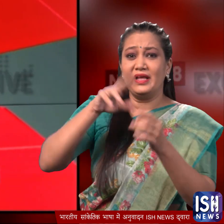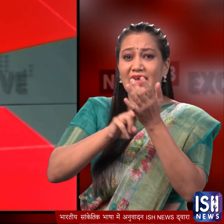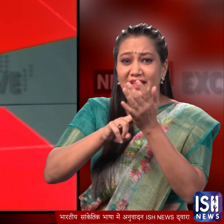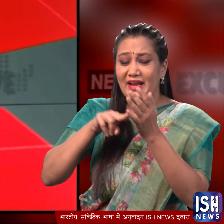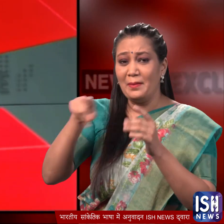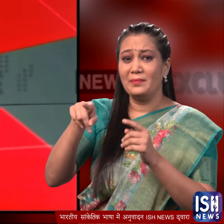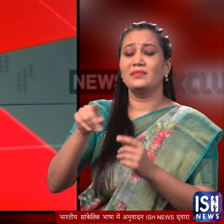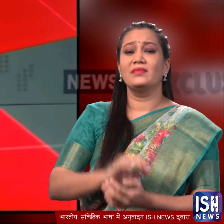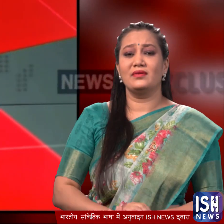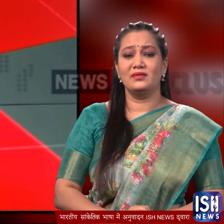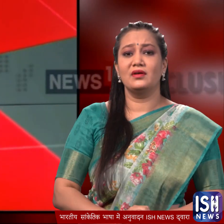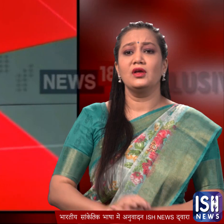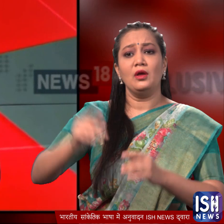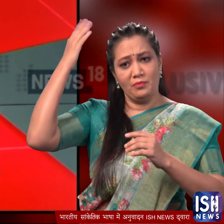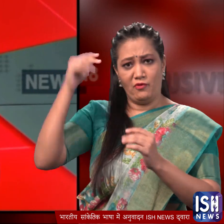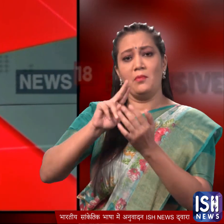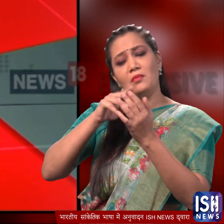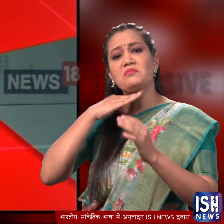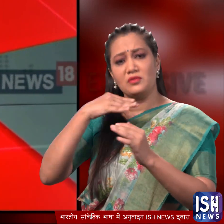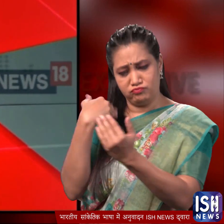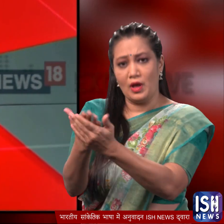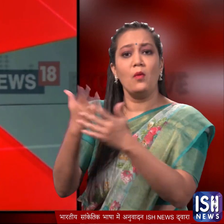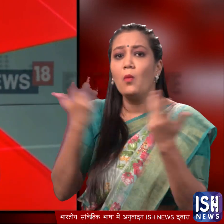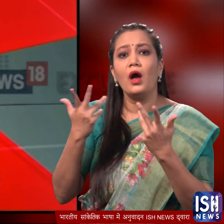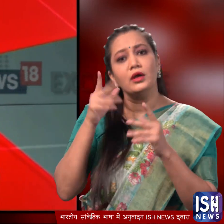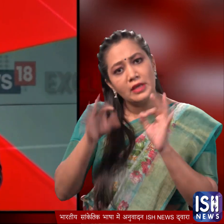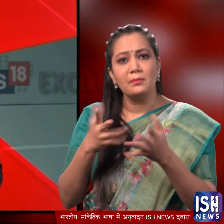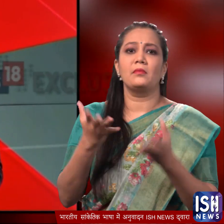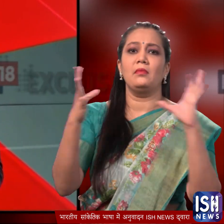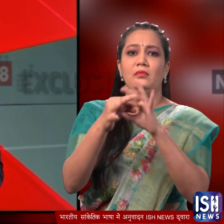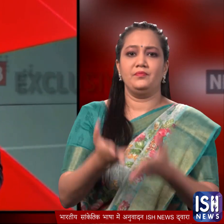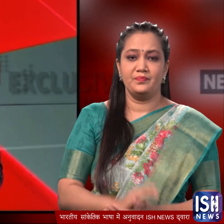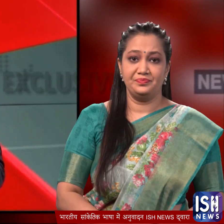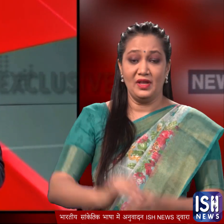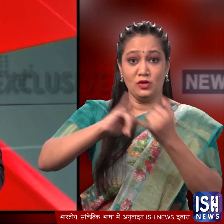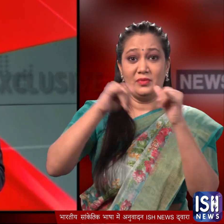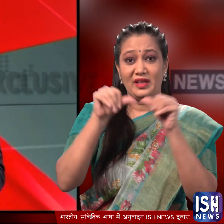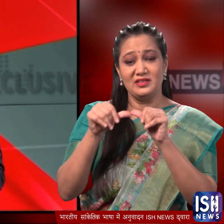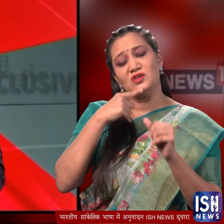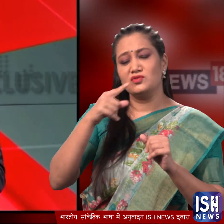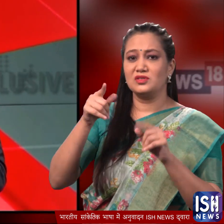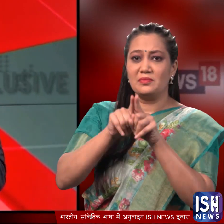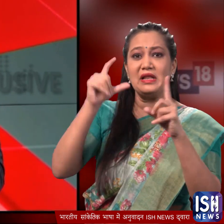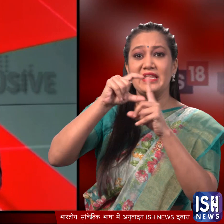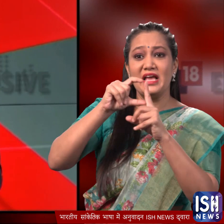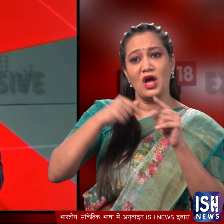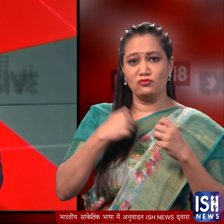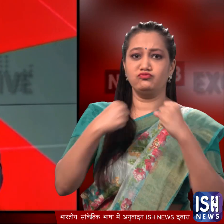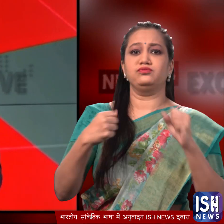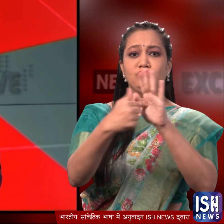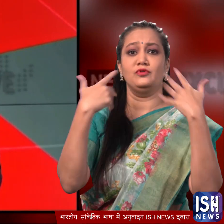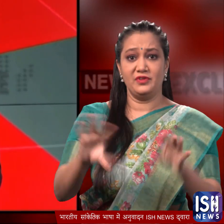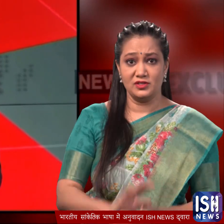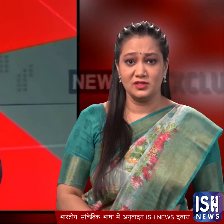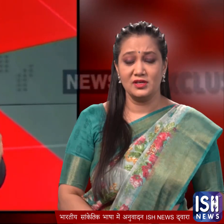इलाके की नंदीग्राम सीट से चुनाव लड़ने का ऐलान भी ममता बनर्जी को इसलिए करना पड़ा। अब शुवेंदु अधिकारी ने उन्हें दीघा में अपनी